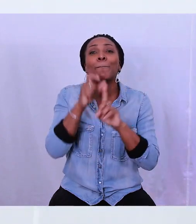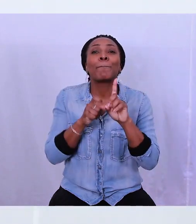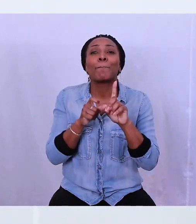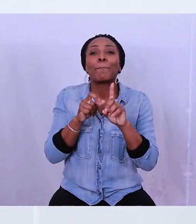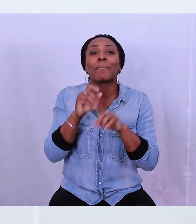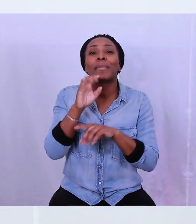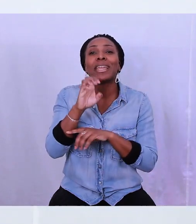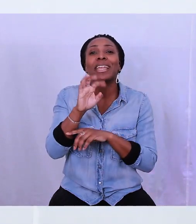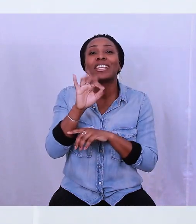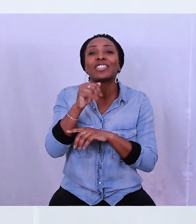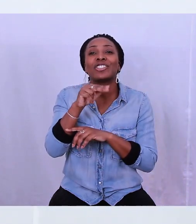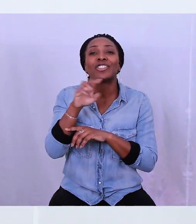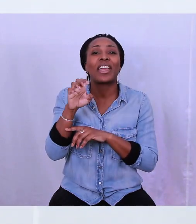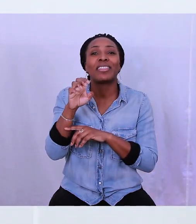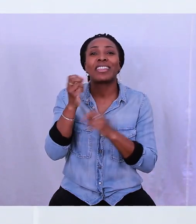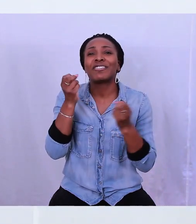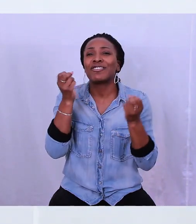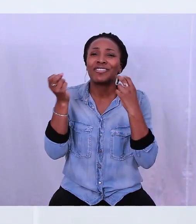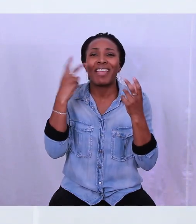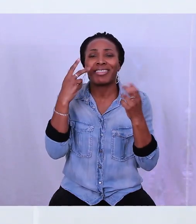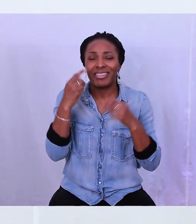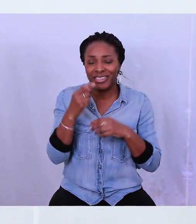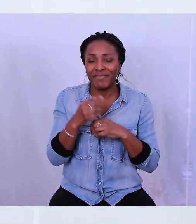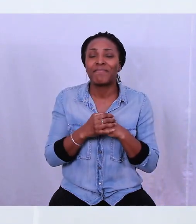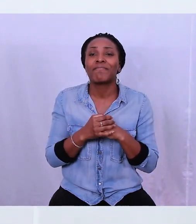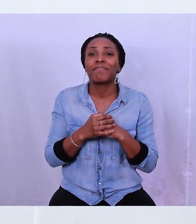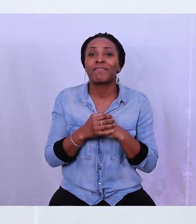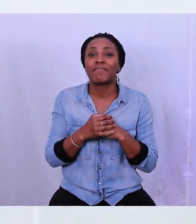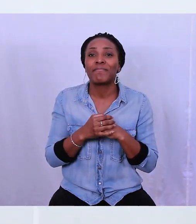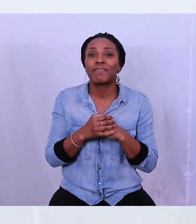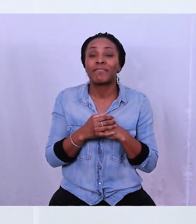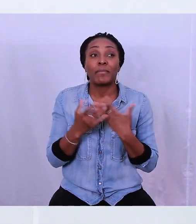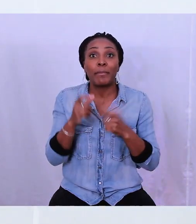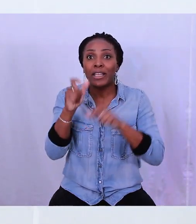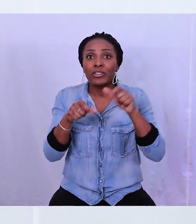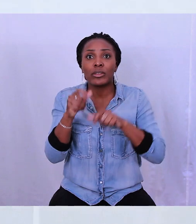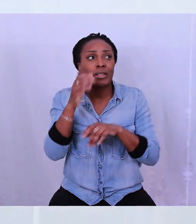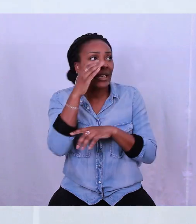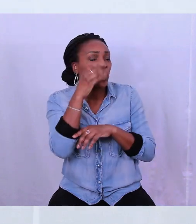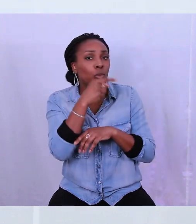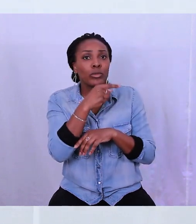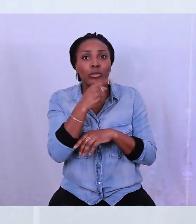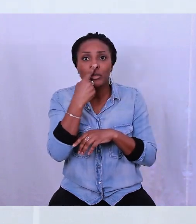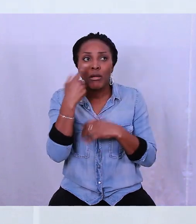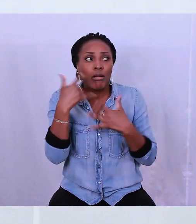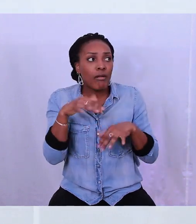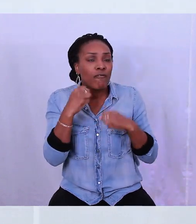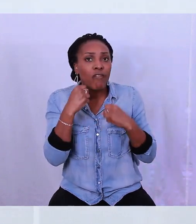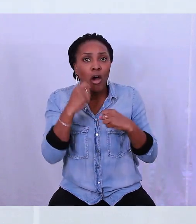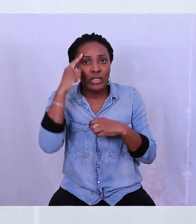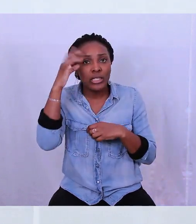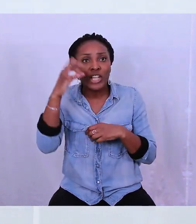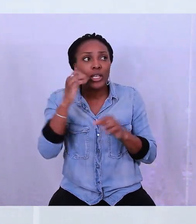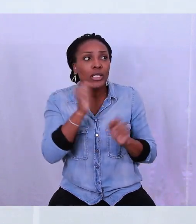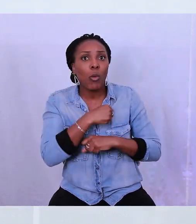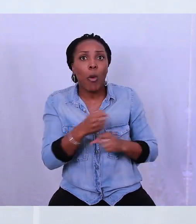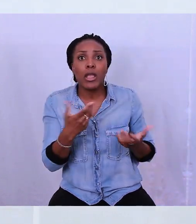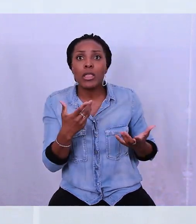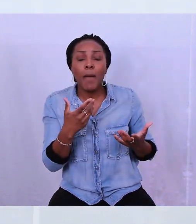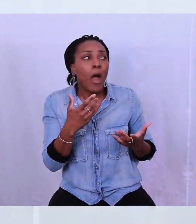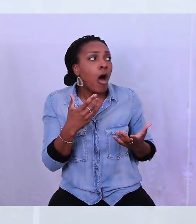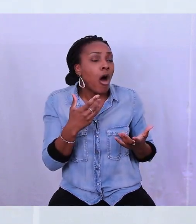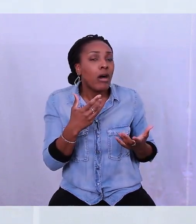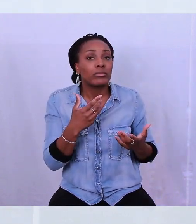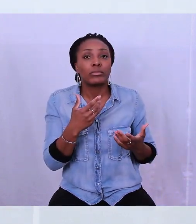il ne pouvait résister à sa sagesse et à l'esprit par lequel il parlait. Quand il était en face d'hommes et de femmes qui